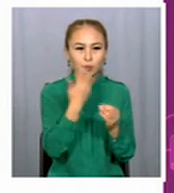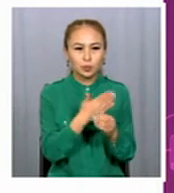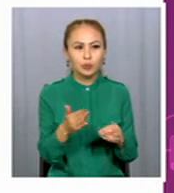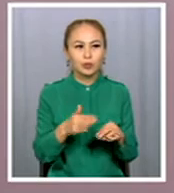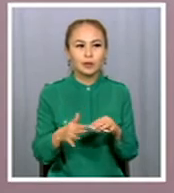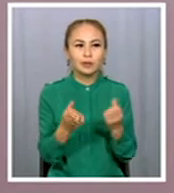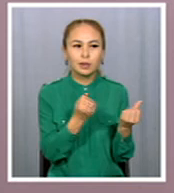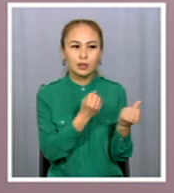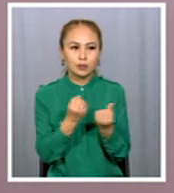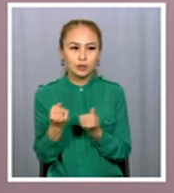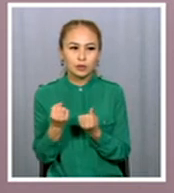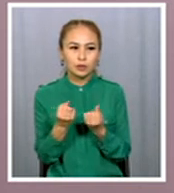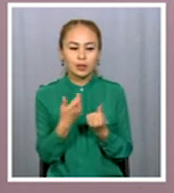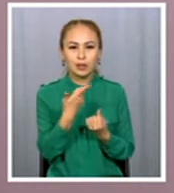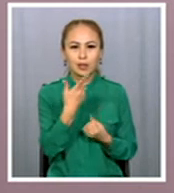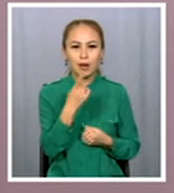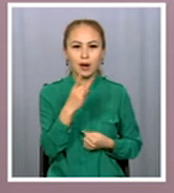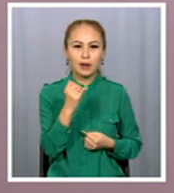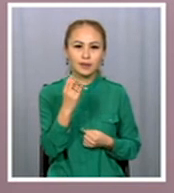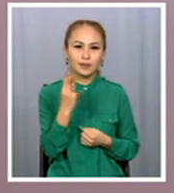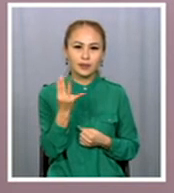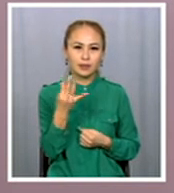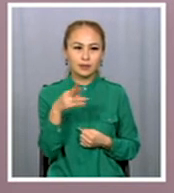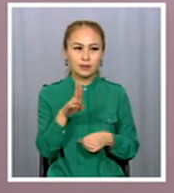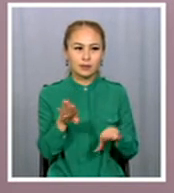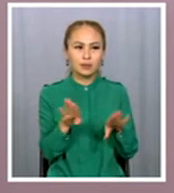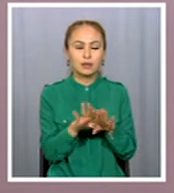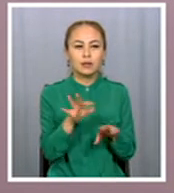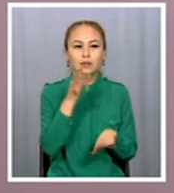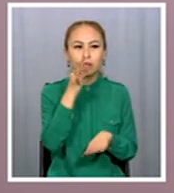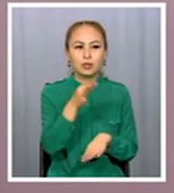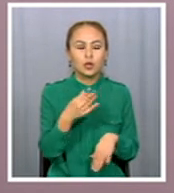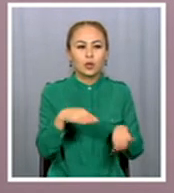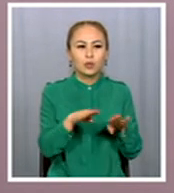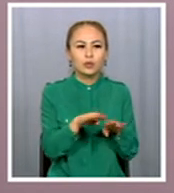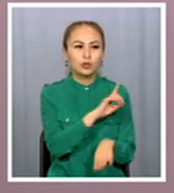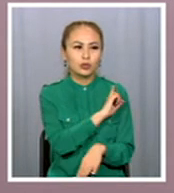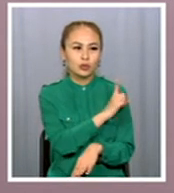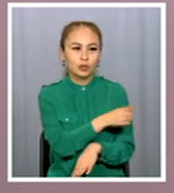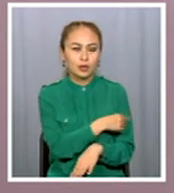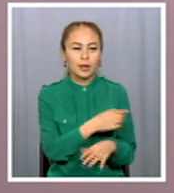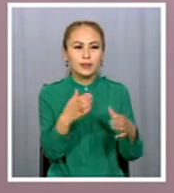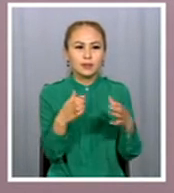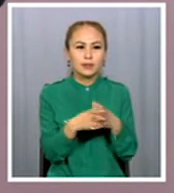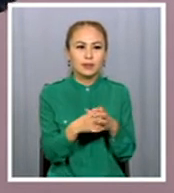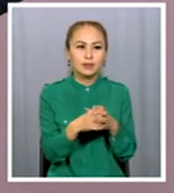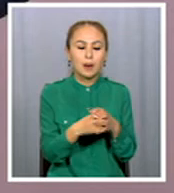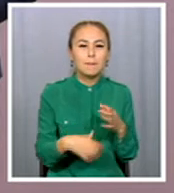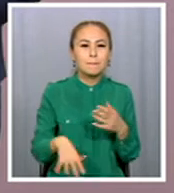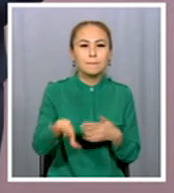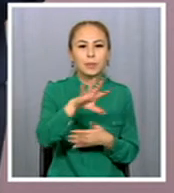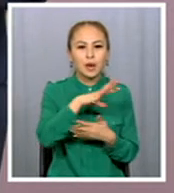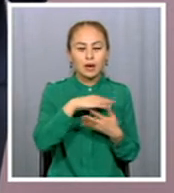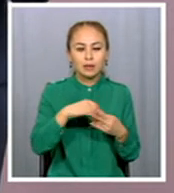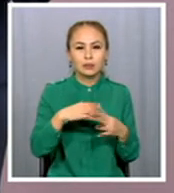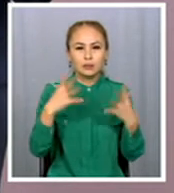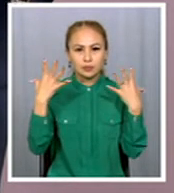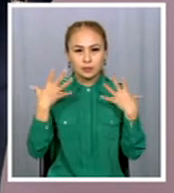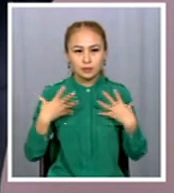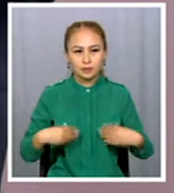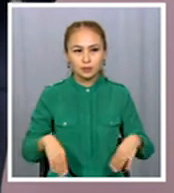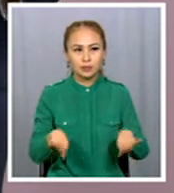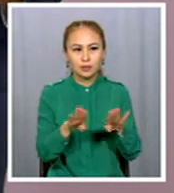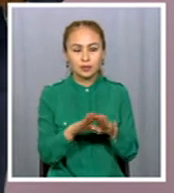күші гравитация әсері. Осы күштің әсерінен барлық дене